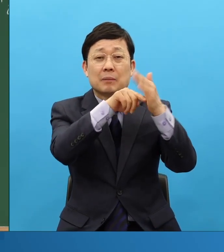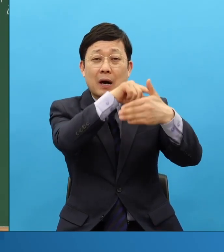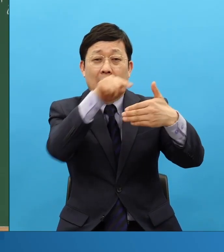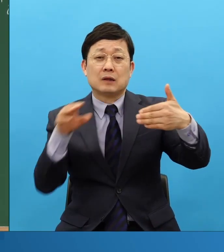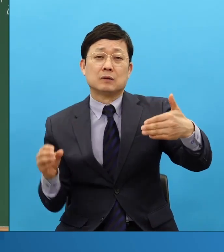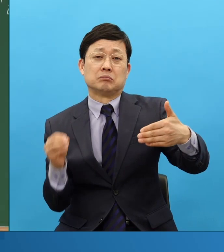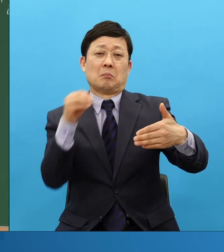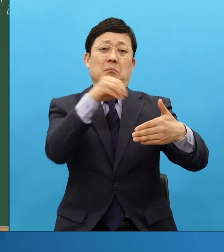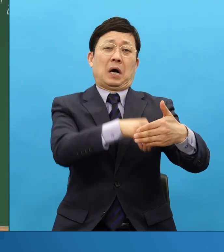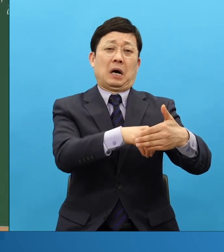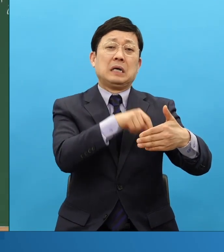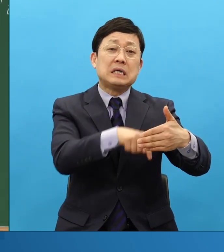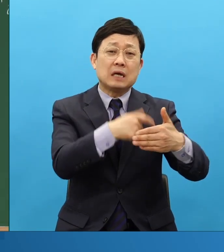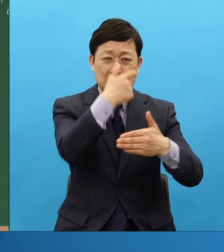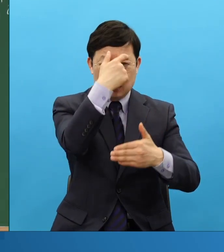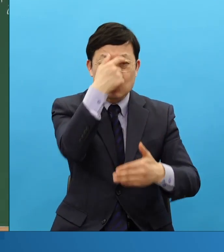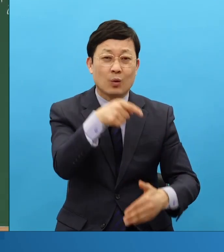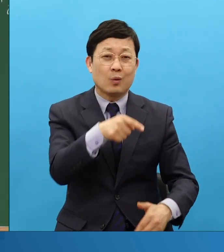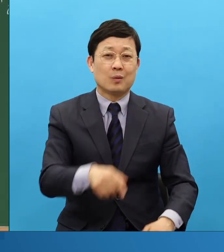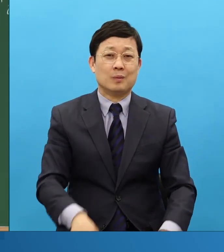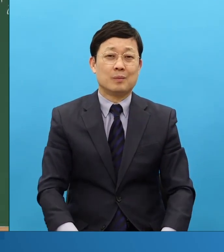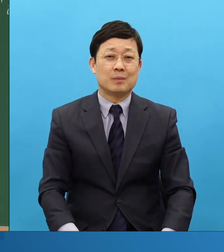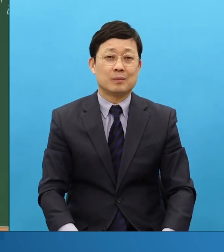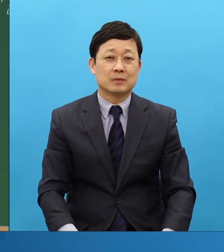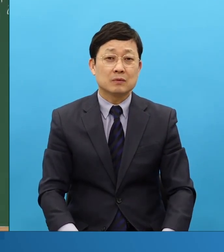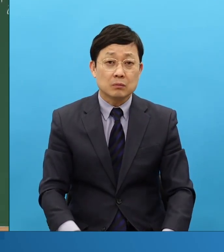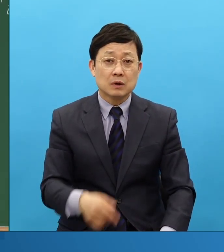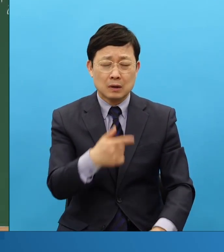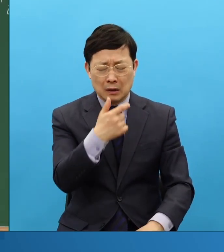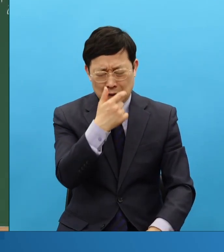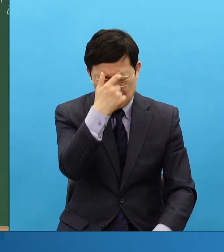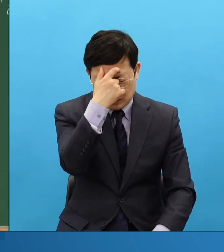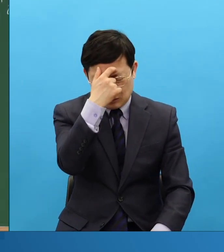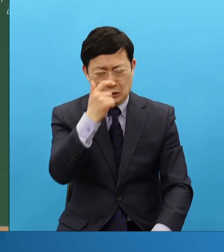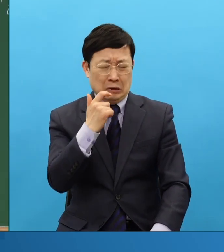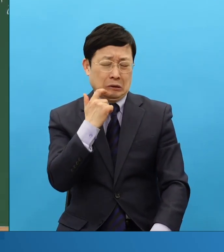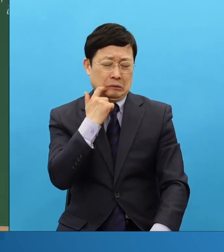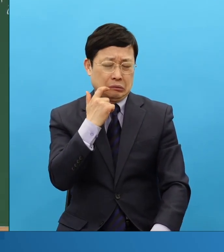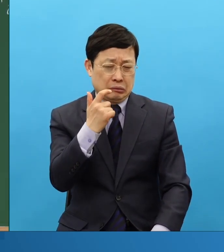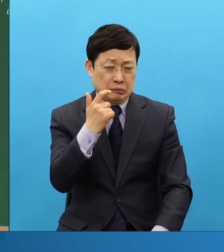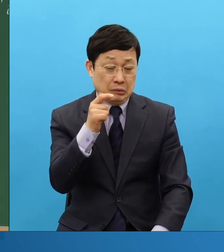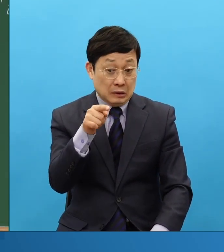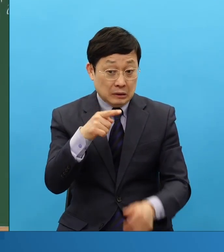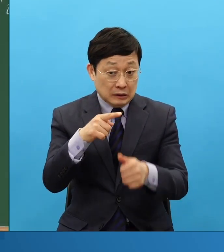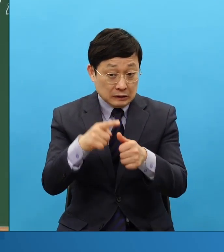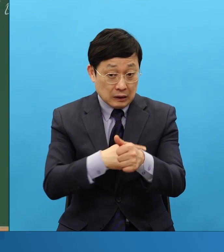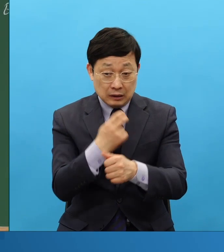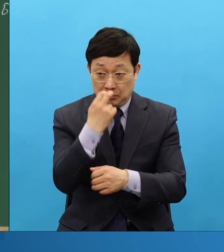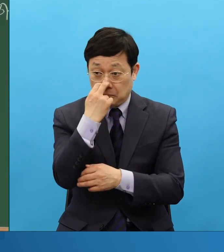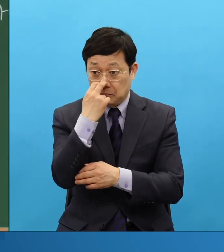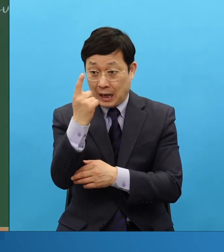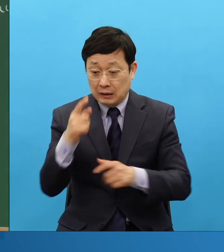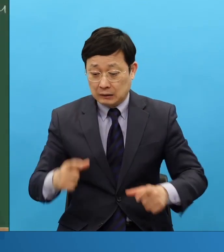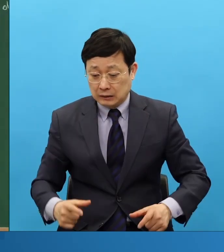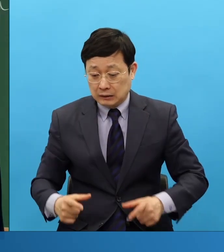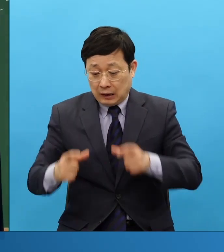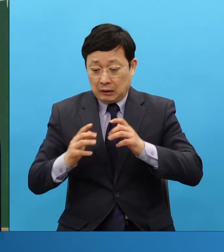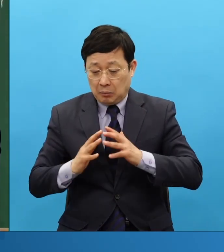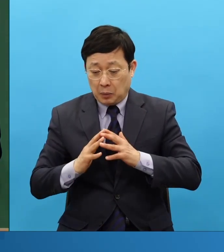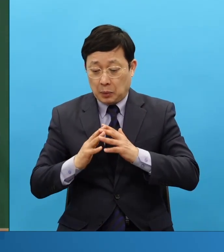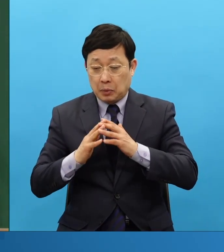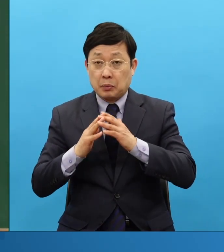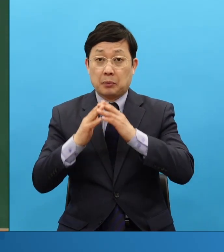inside 그렇습니다. God's time 회복하면 schedule. 돼요. 그러면서 망대가 이제 만들어지기 시작해요. You have to restore that, and that's how you establish these partisans.